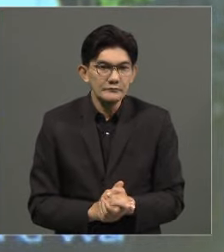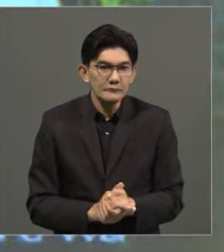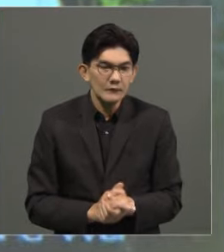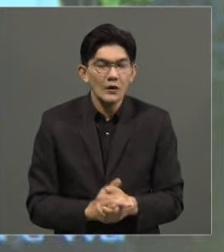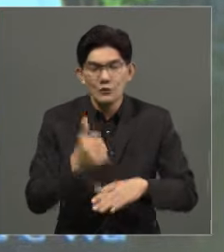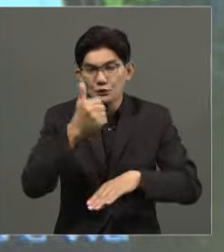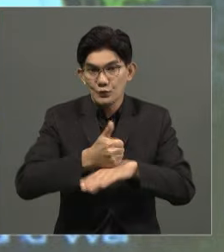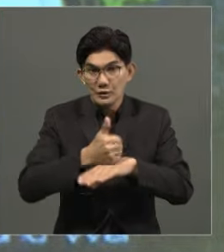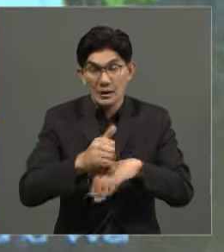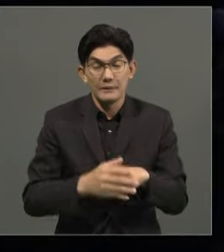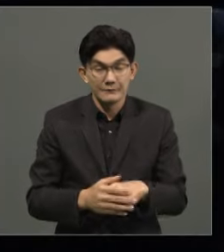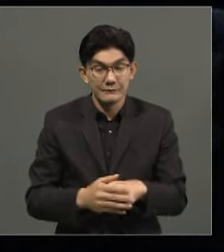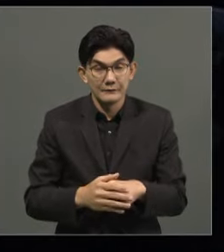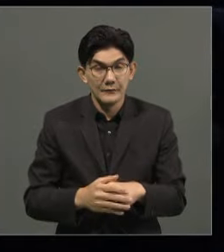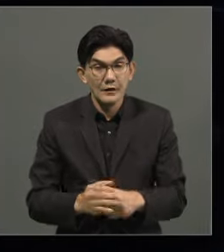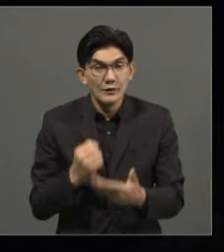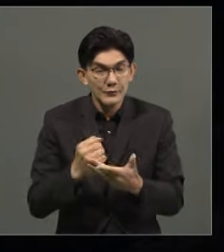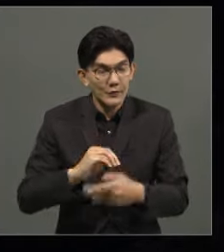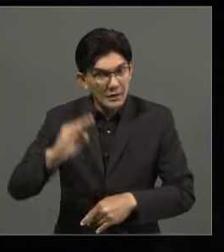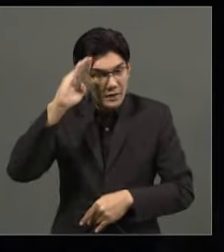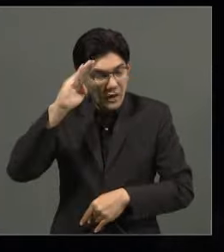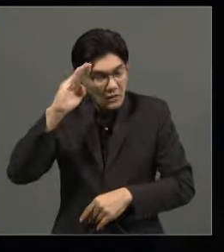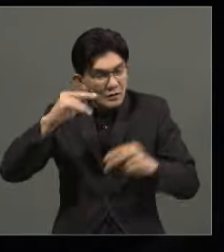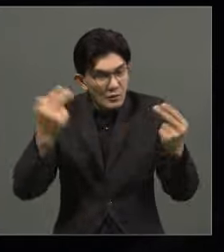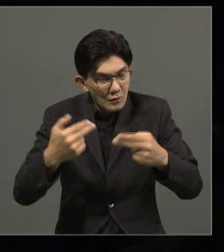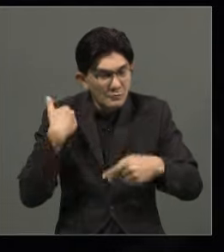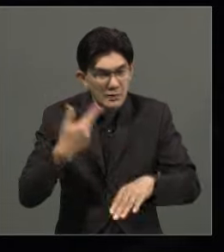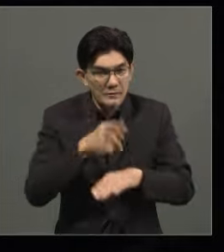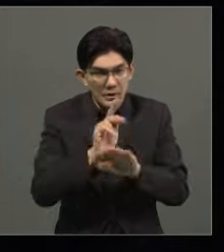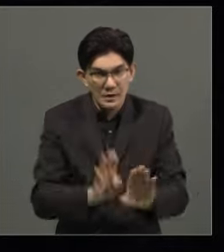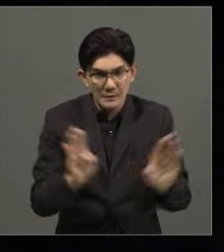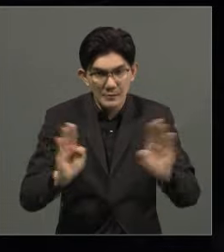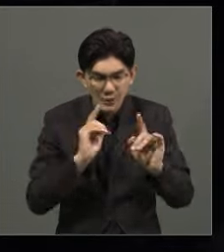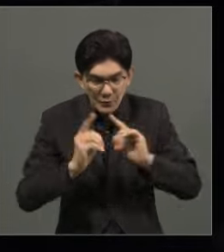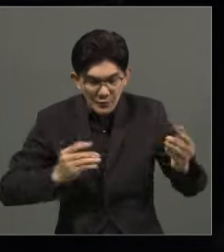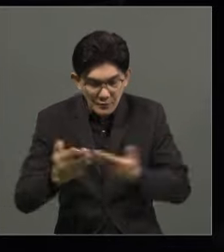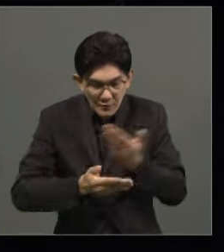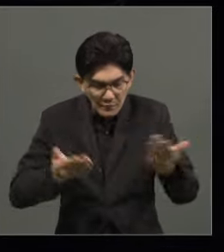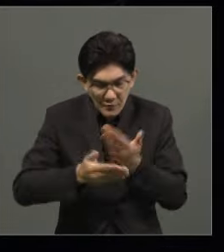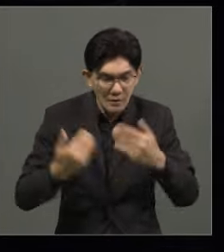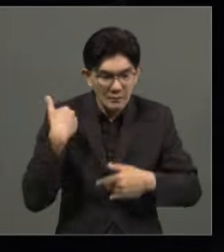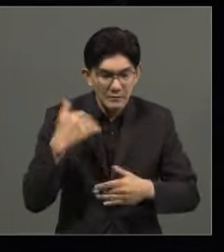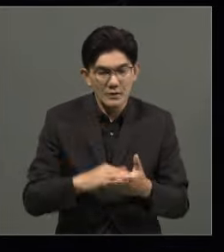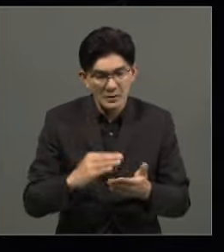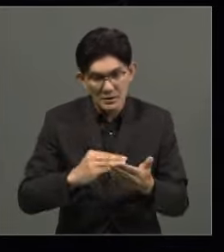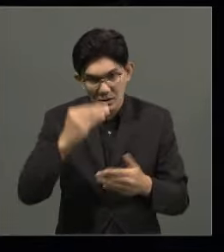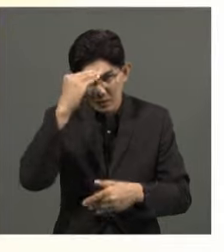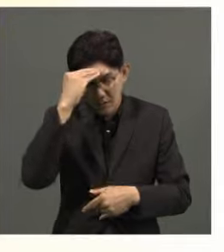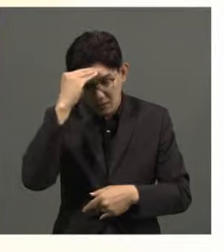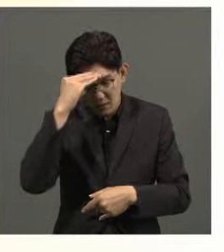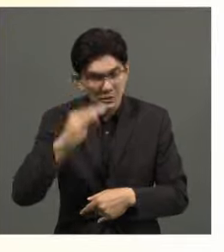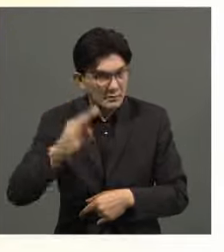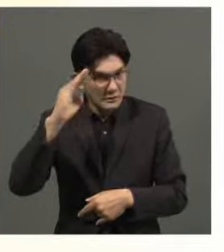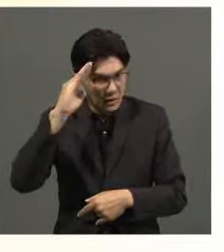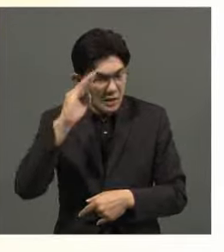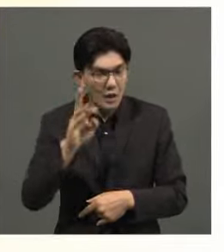ผู้อำนวยการองค์การสงเคราะห์ทหารผ่านศึกเป็นประธานเปิดการเสวนาเพื่อให้ความรู้แก่นักศึกษาวิชาทหารในหัวข้อ